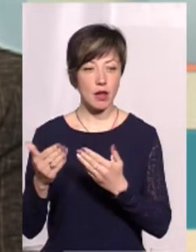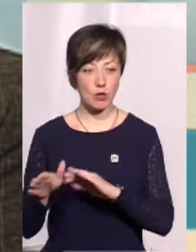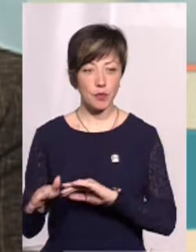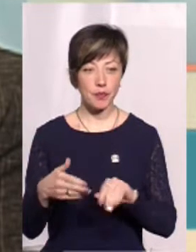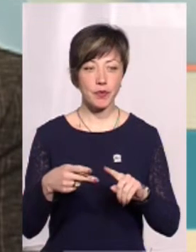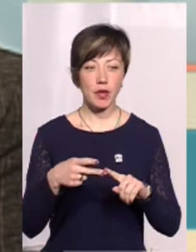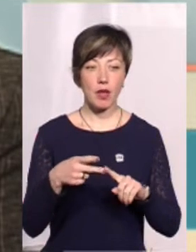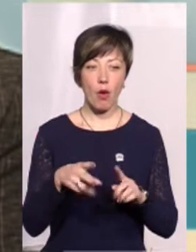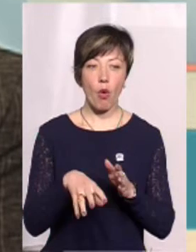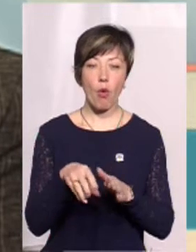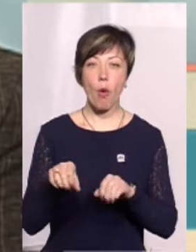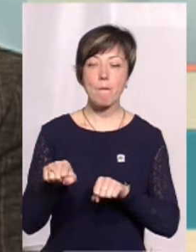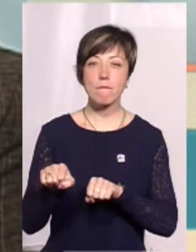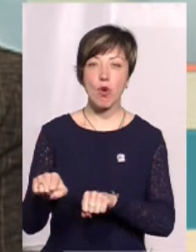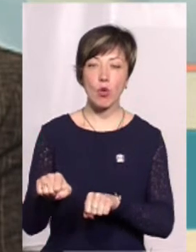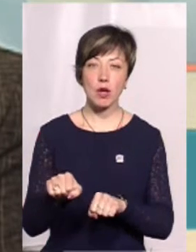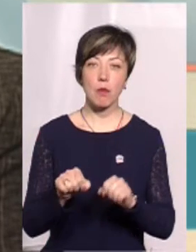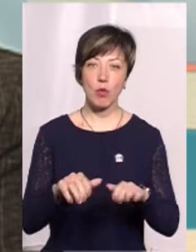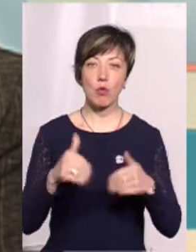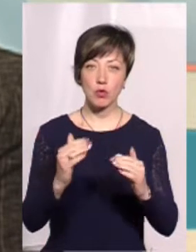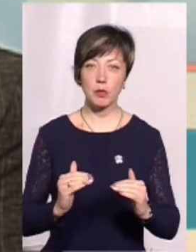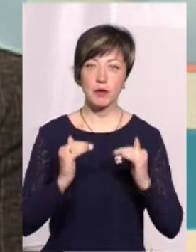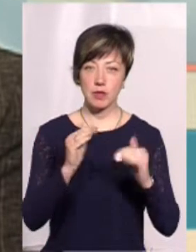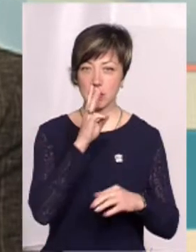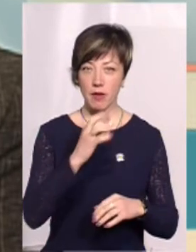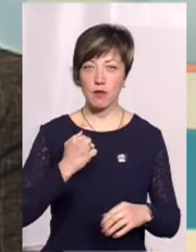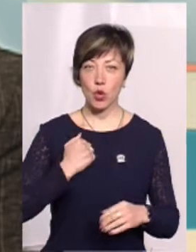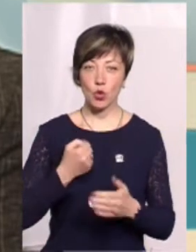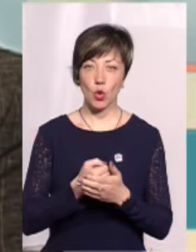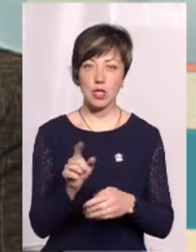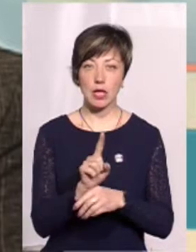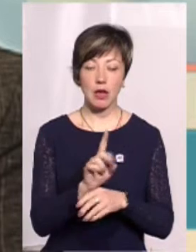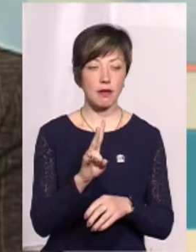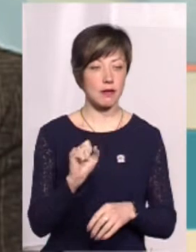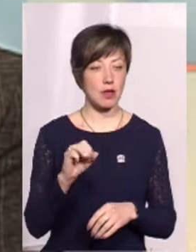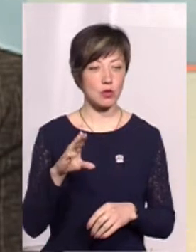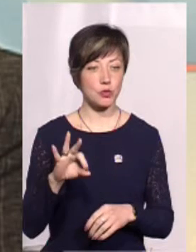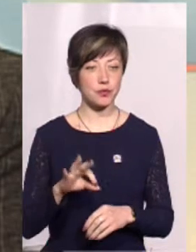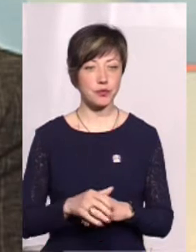Далі, по обороні, він пропонує підвищити зарплати військовослужбовців до стандартів НАТО.